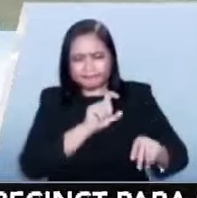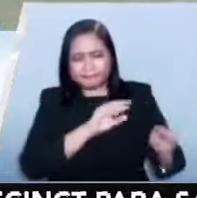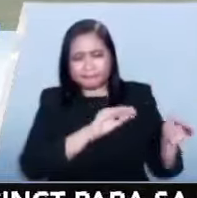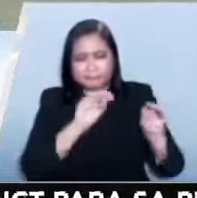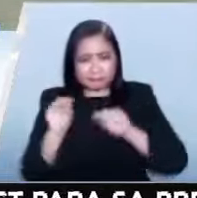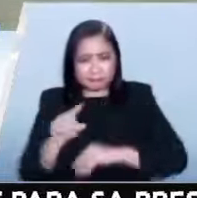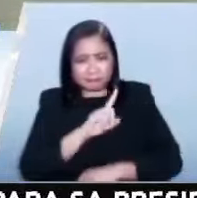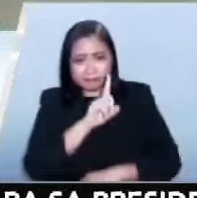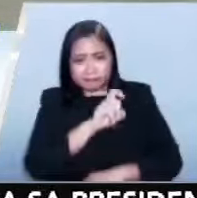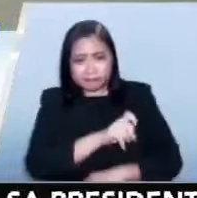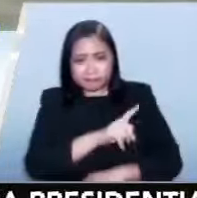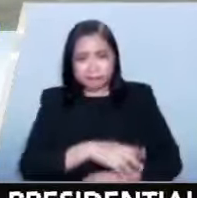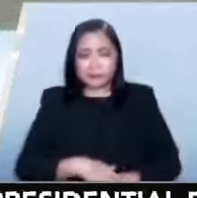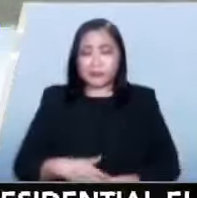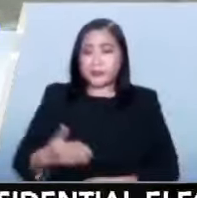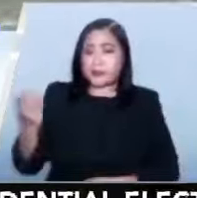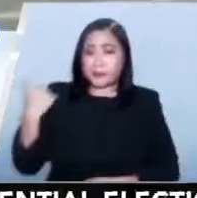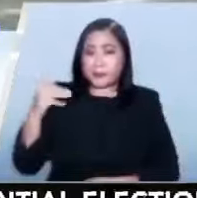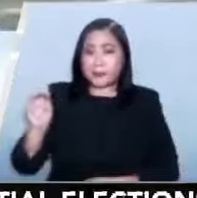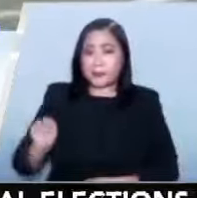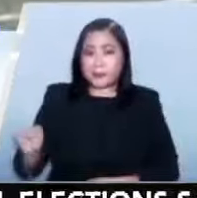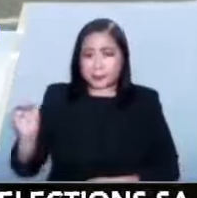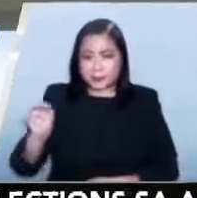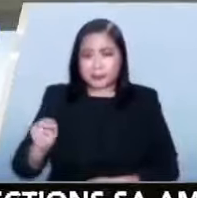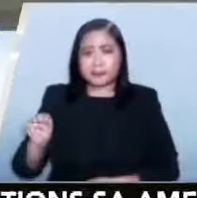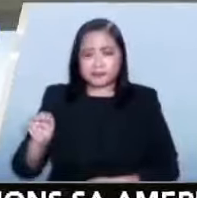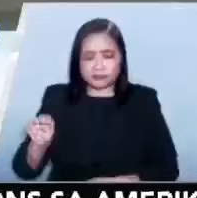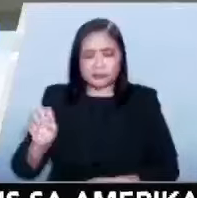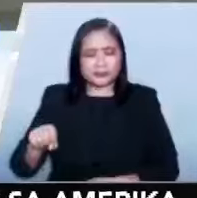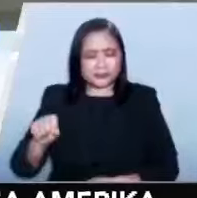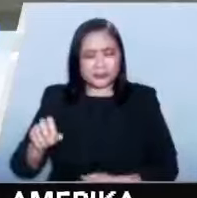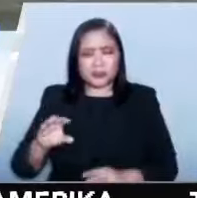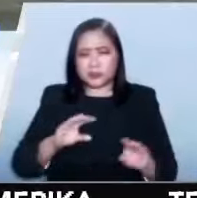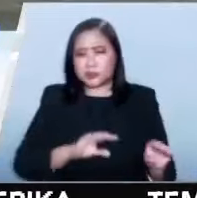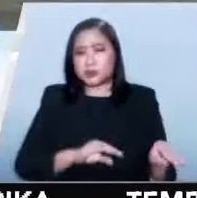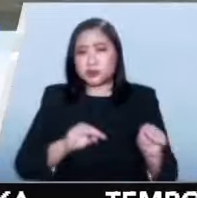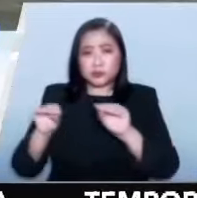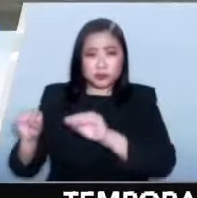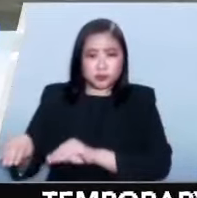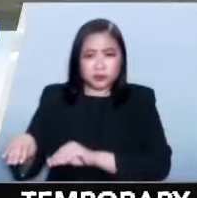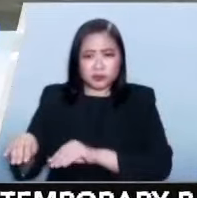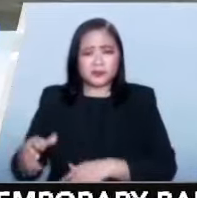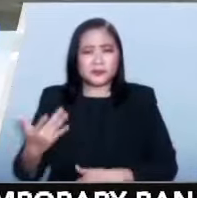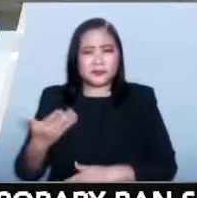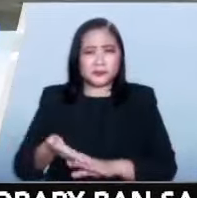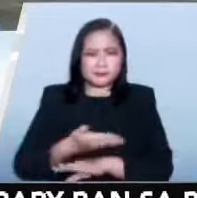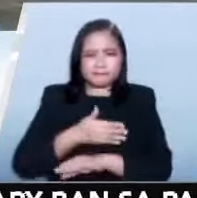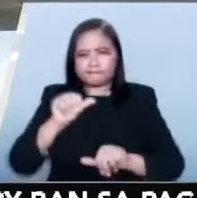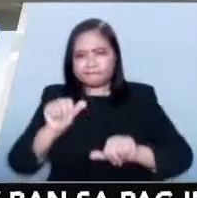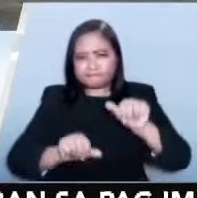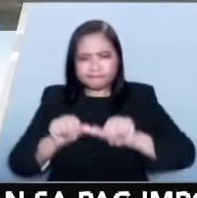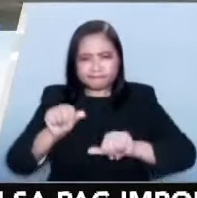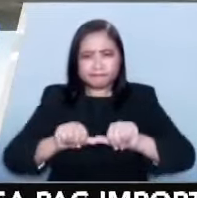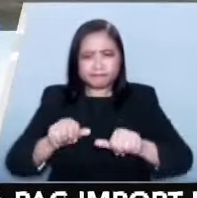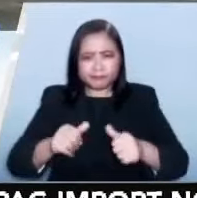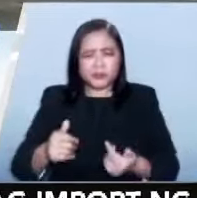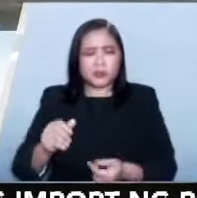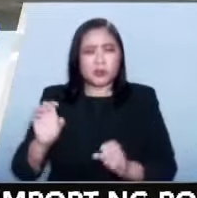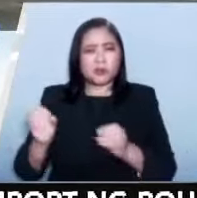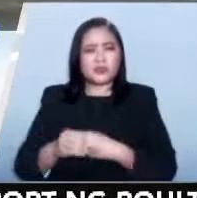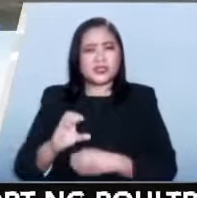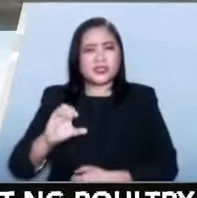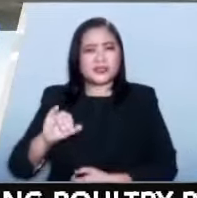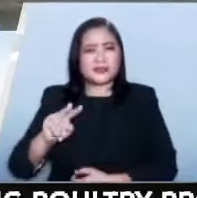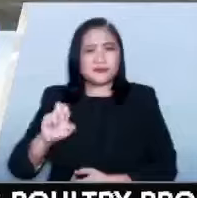Monday ah nailagay na po after po ng pre-disaster risk assessment namin with office of civil defense nailagay na ang buong